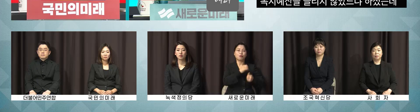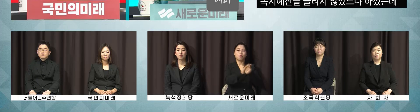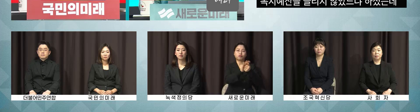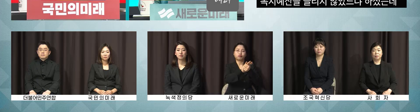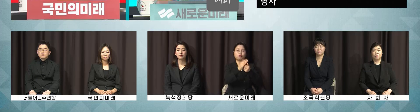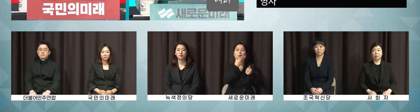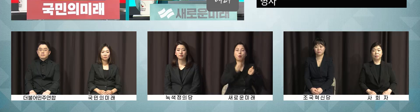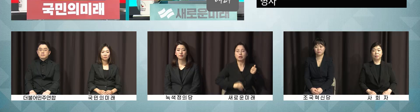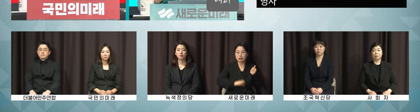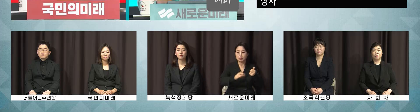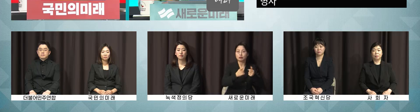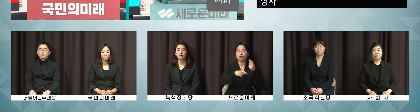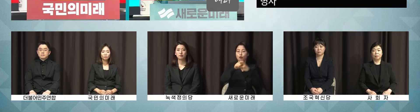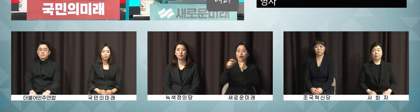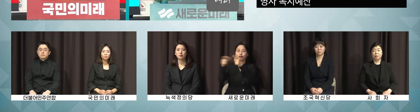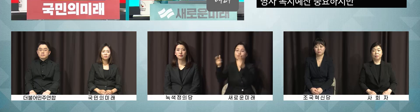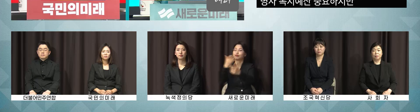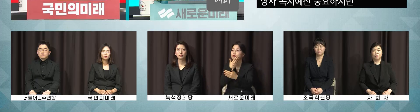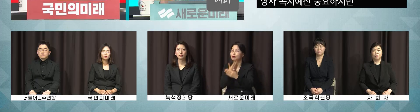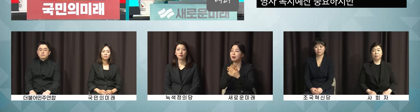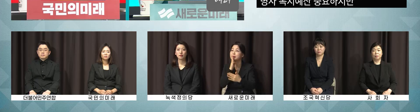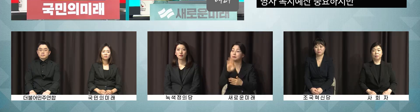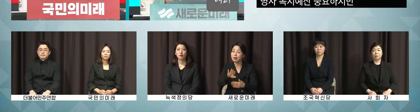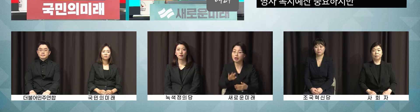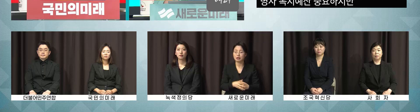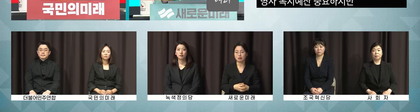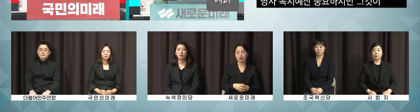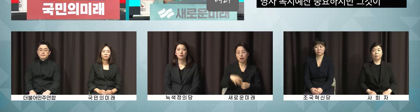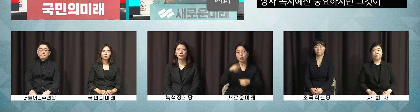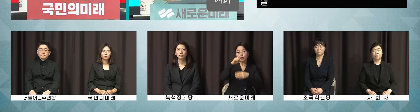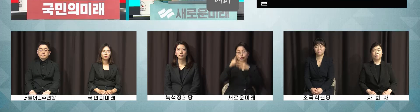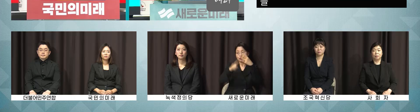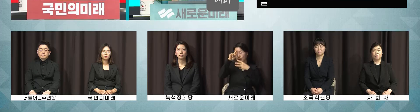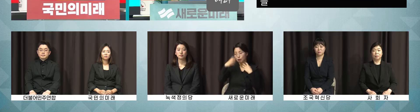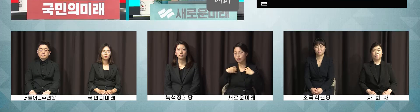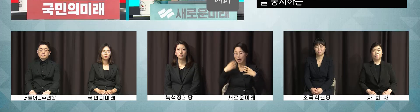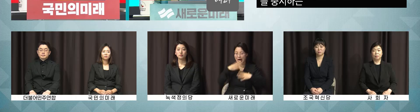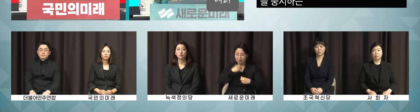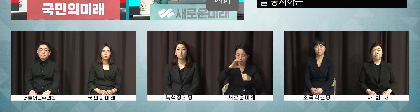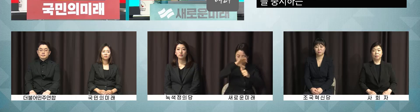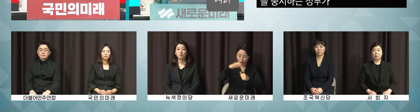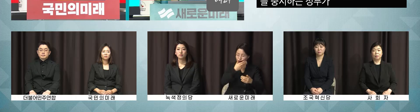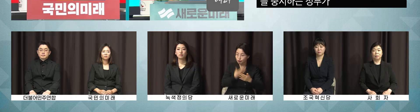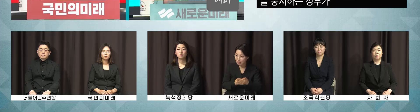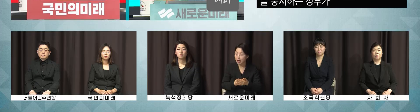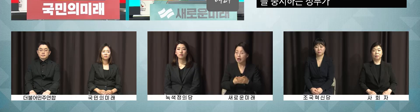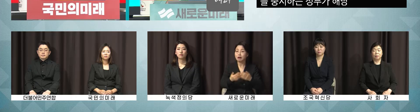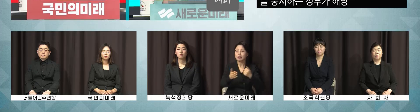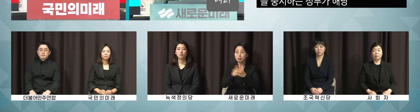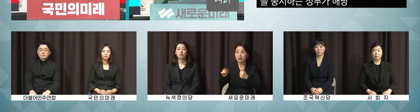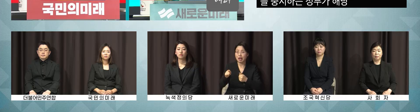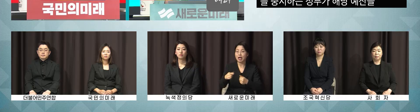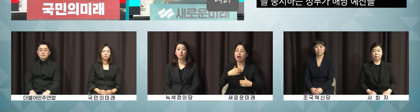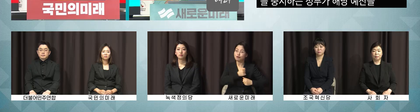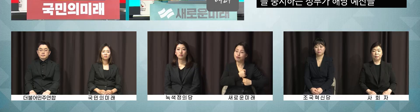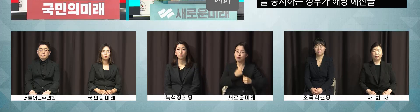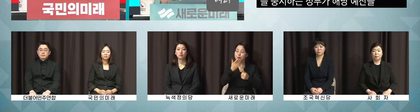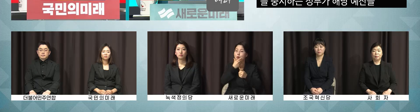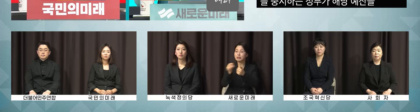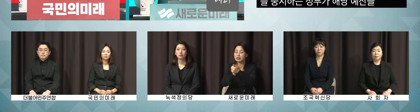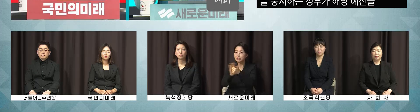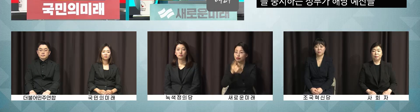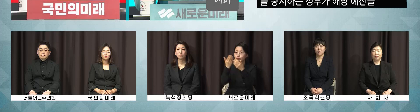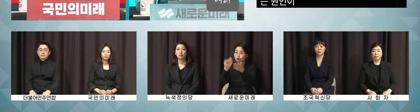하지만 그것이 안보를 중시하는 이 정부가 해당 예산을 삭감한 원인이 될 수는 없다고 생각해요. 자, 이 정부의 방위력